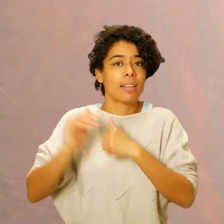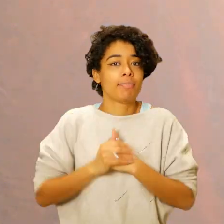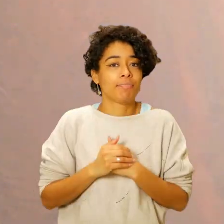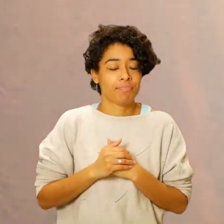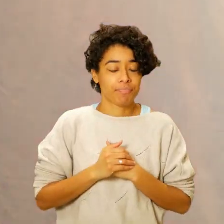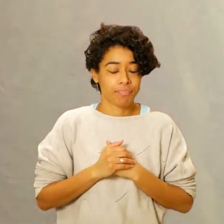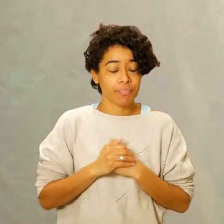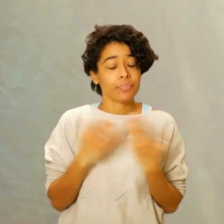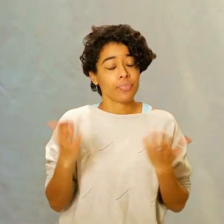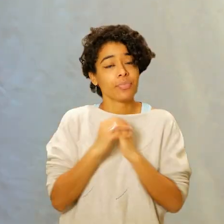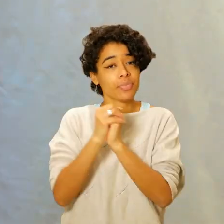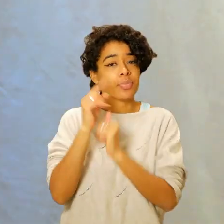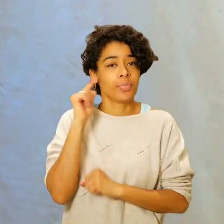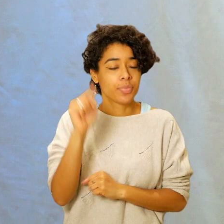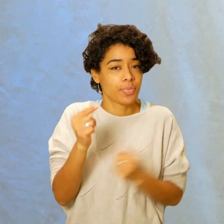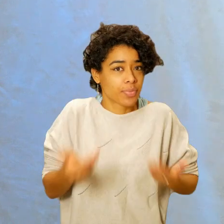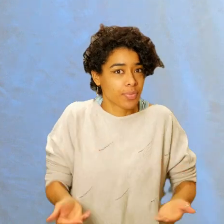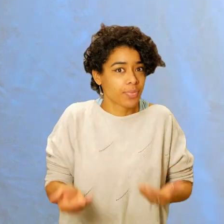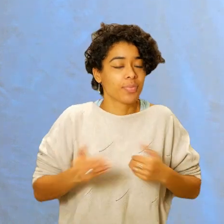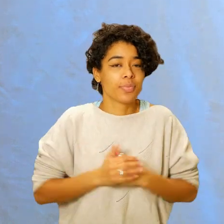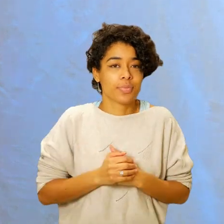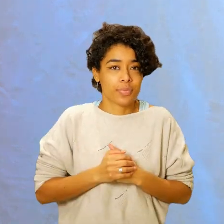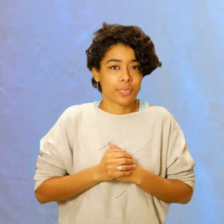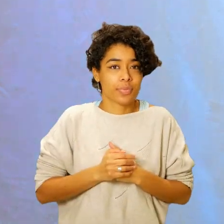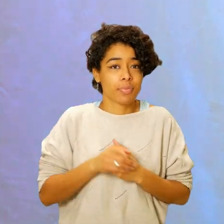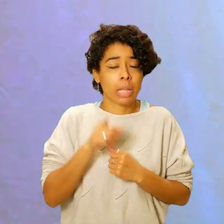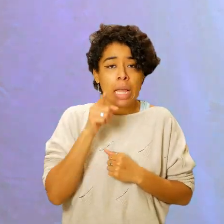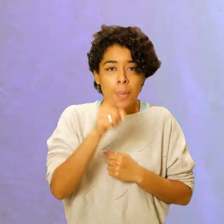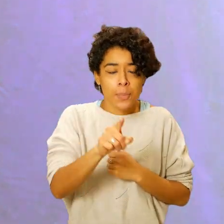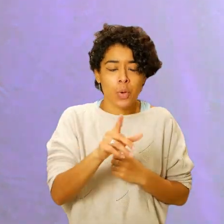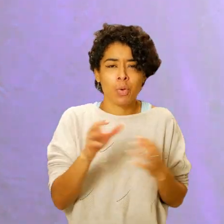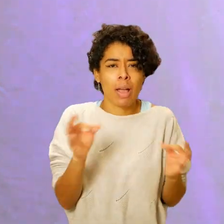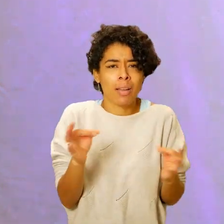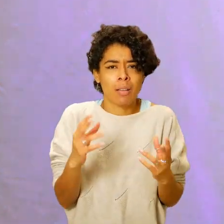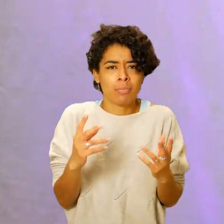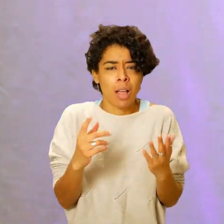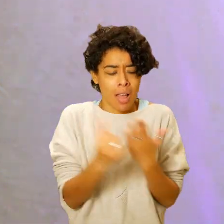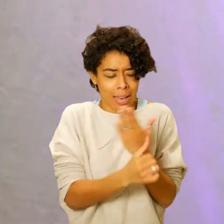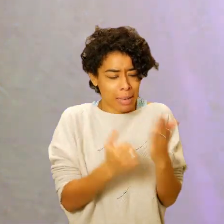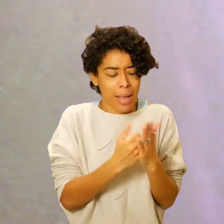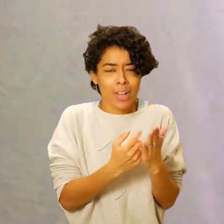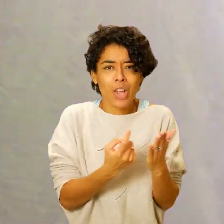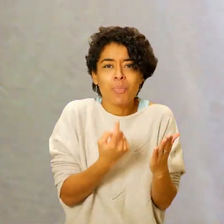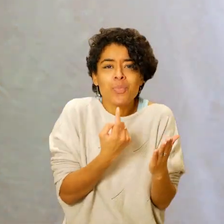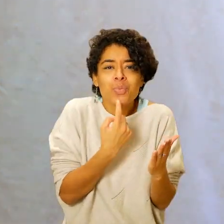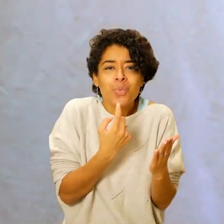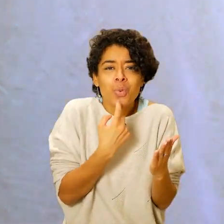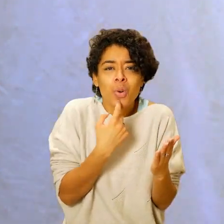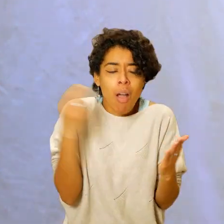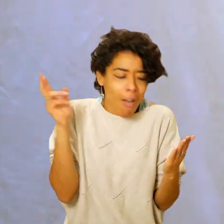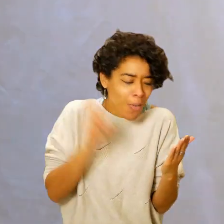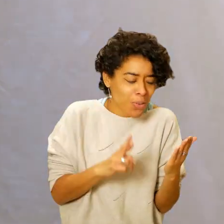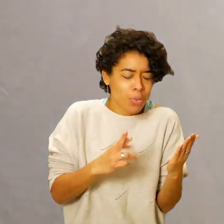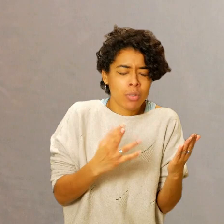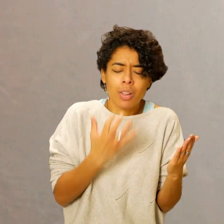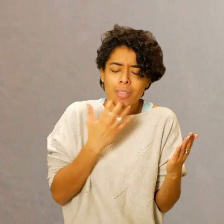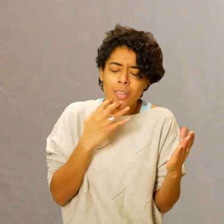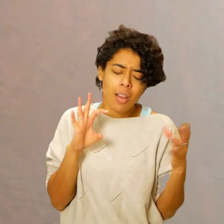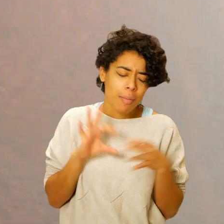Alors j'aimerais prier pour toi aujourd'hui, afin que tu aies goût à nouveau à la parole de Dieu, et que tu sois reconnecté à